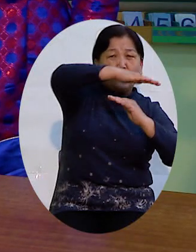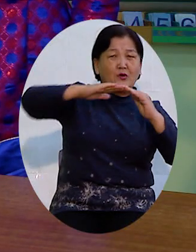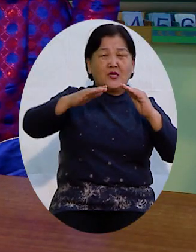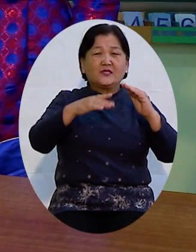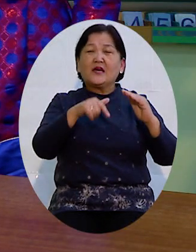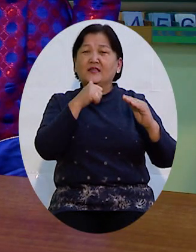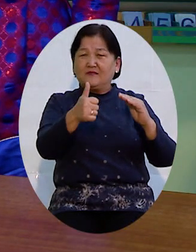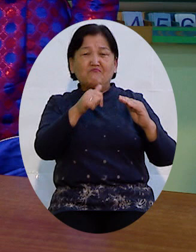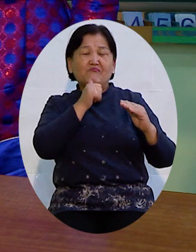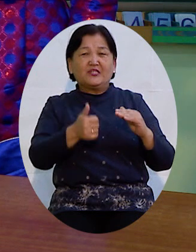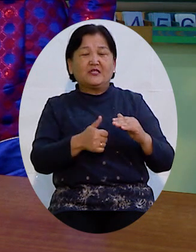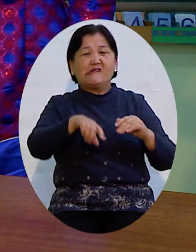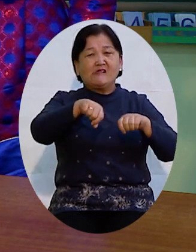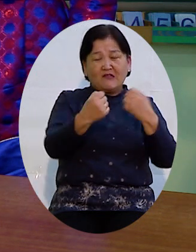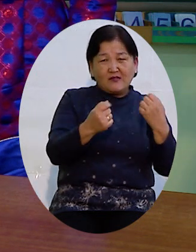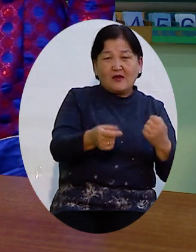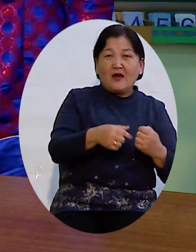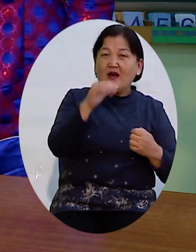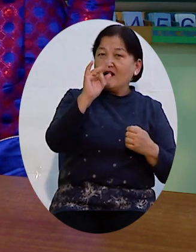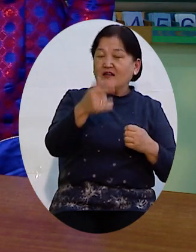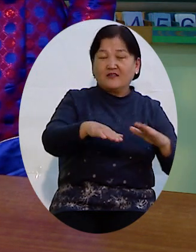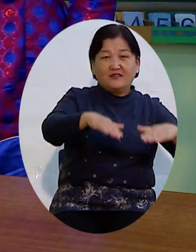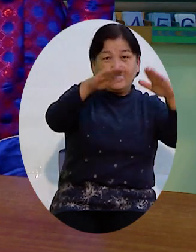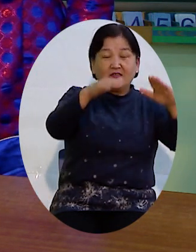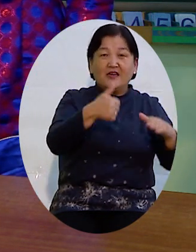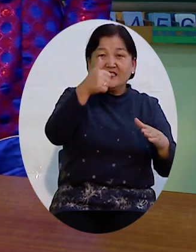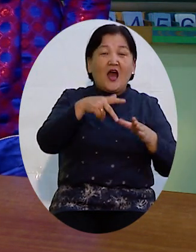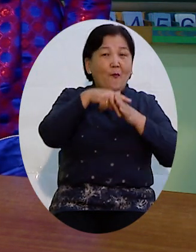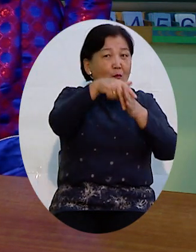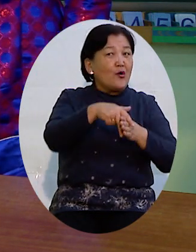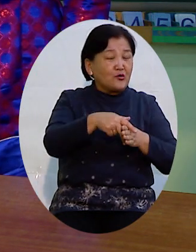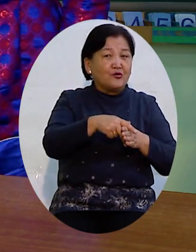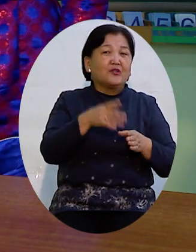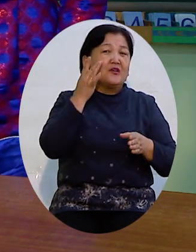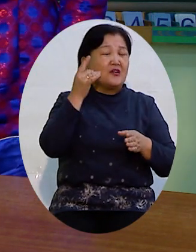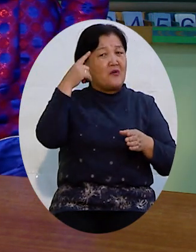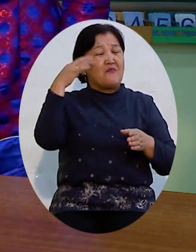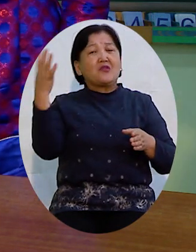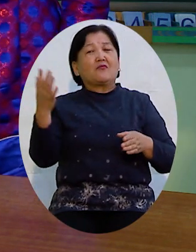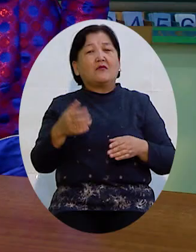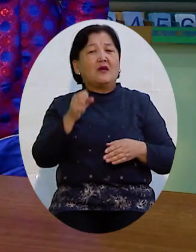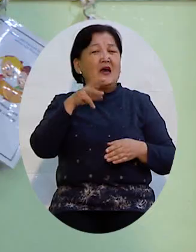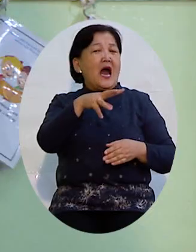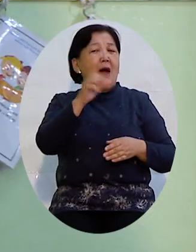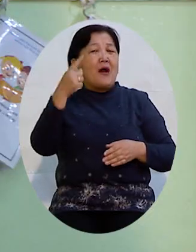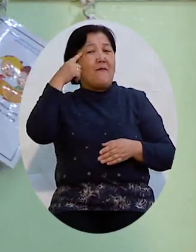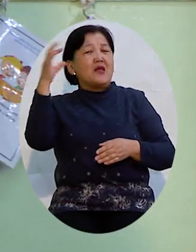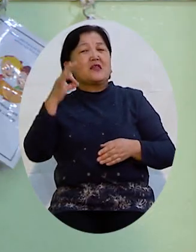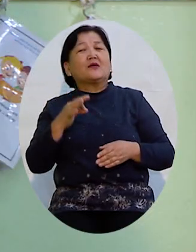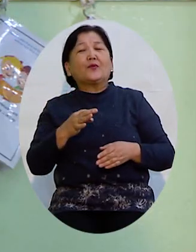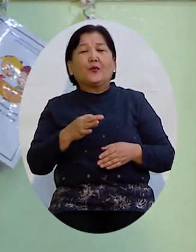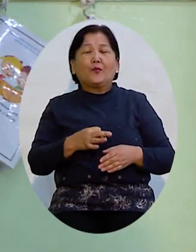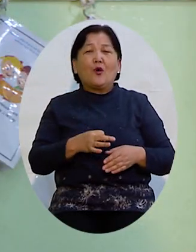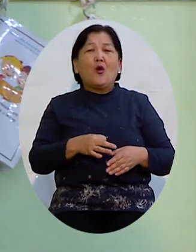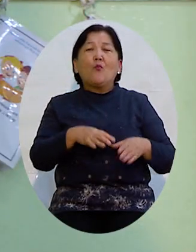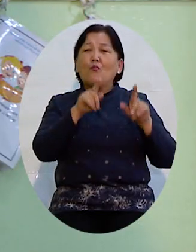худлаа. Арван чимэгтэй эмээл саймар, эрчүүд нь идэхгүй, амаа мэдхүүрээтэл